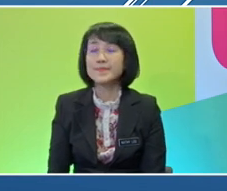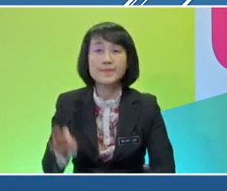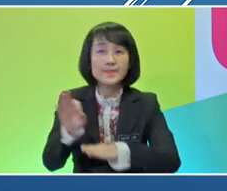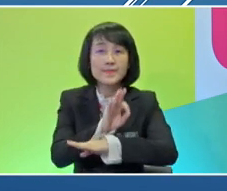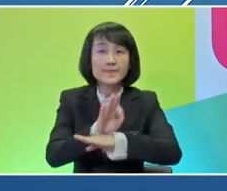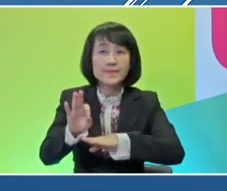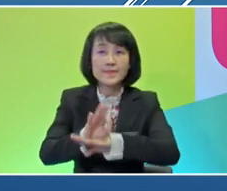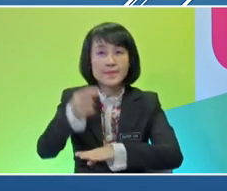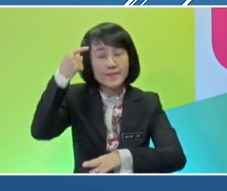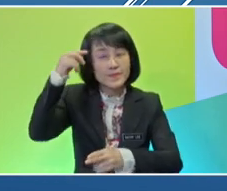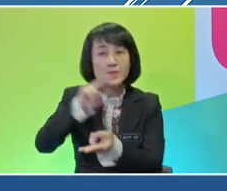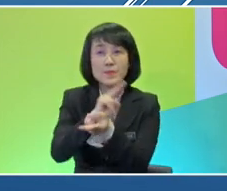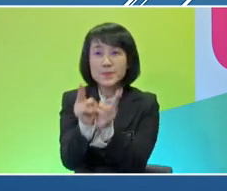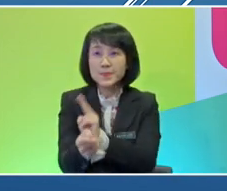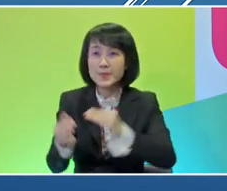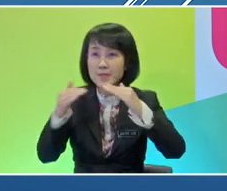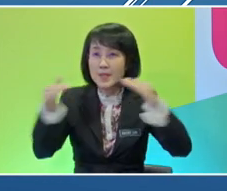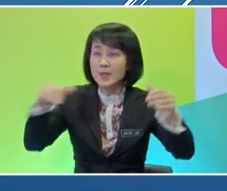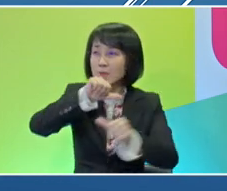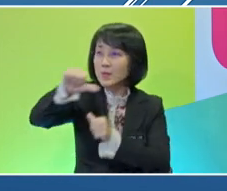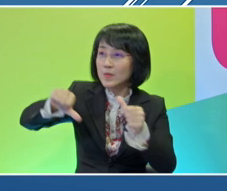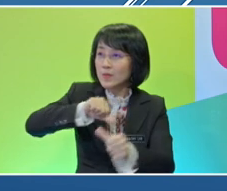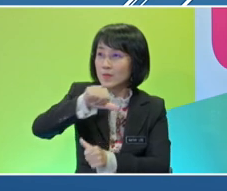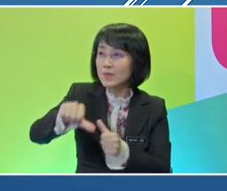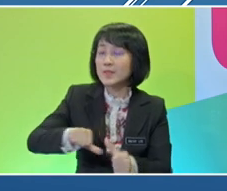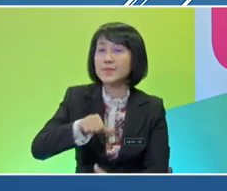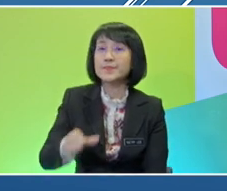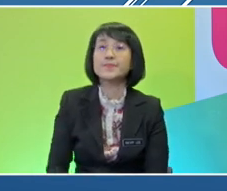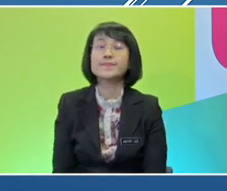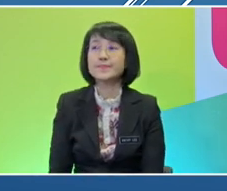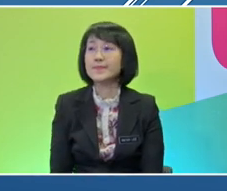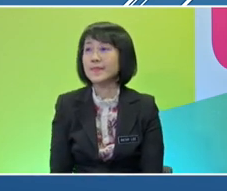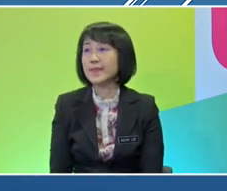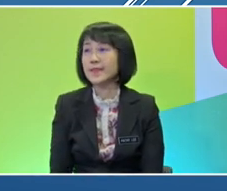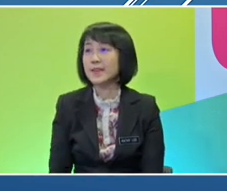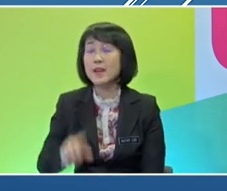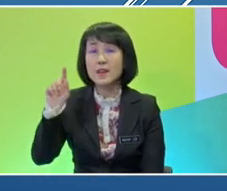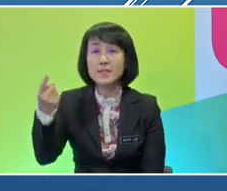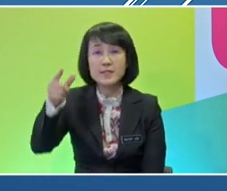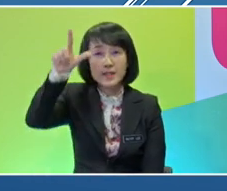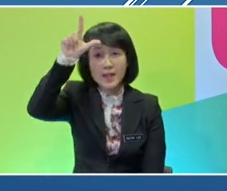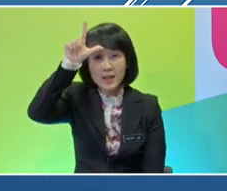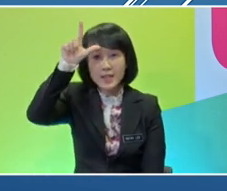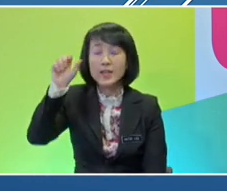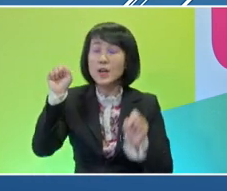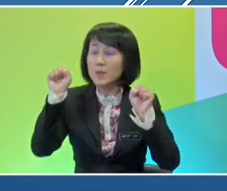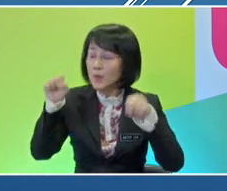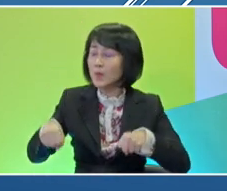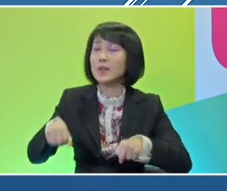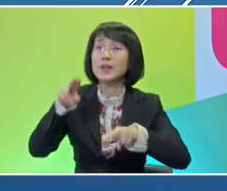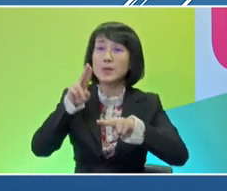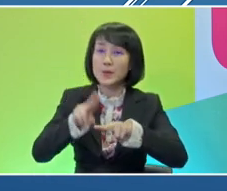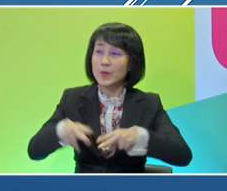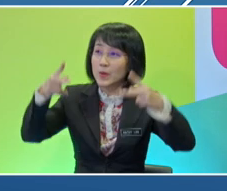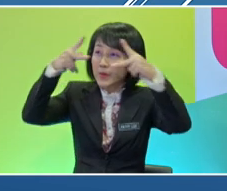mengubah status sosial seseorang individu itu eh kemudian gitu hanya lelaki dibenarkan menduduki pemeriksaan tanpa